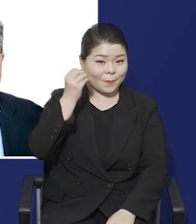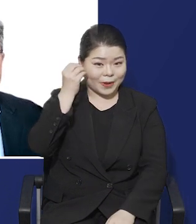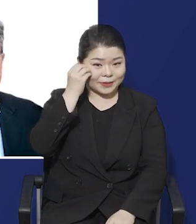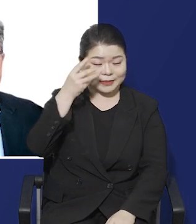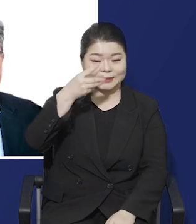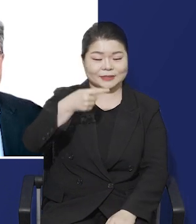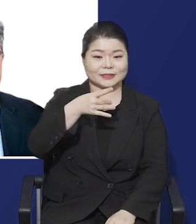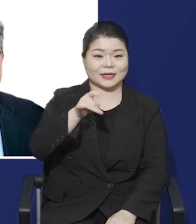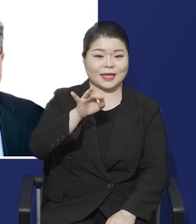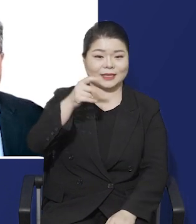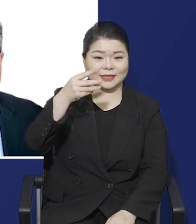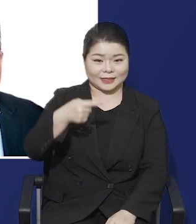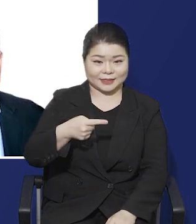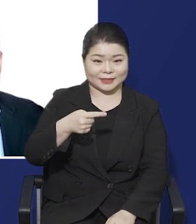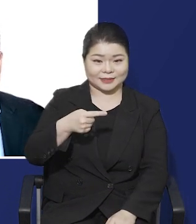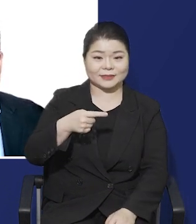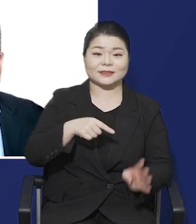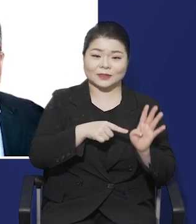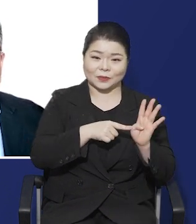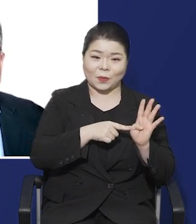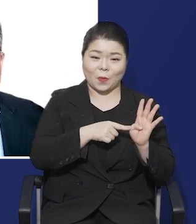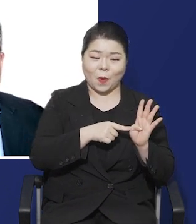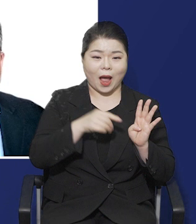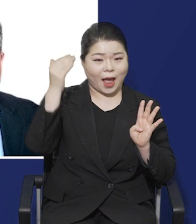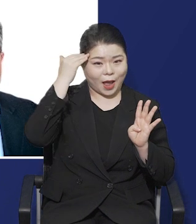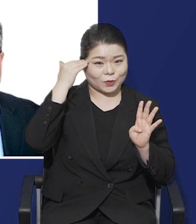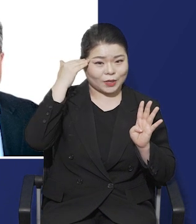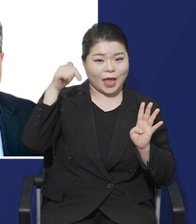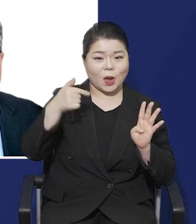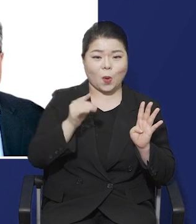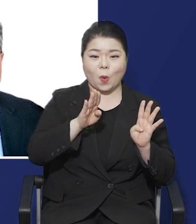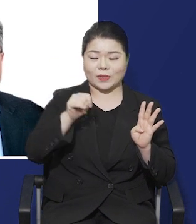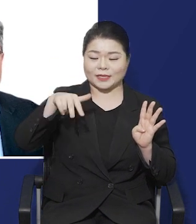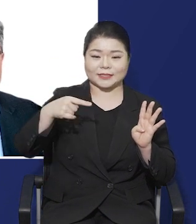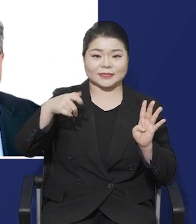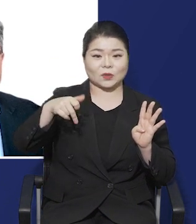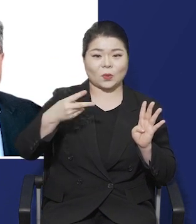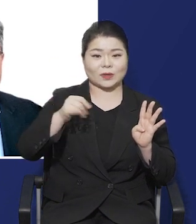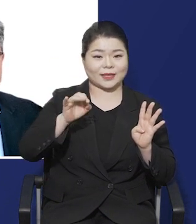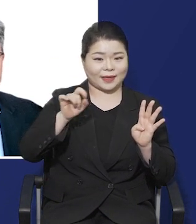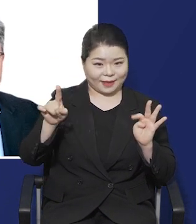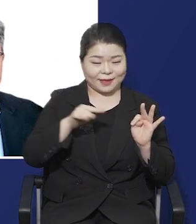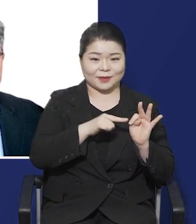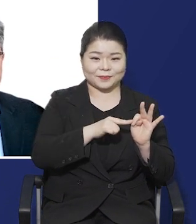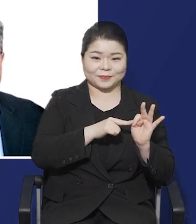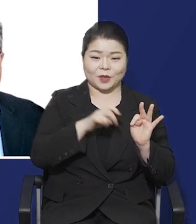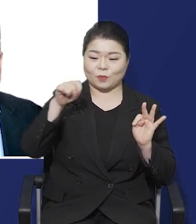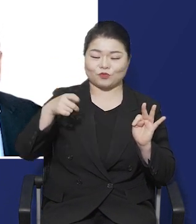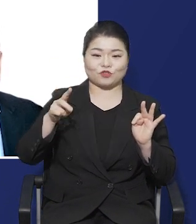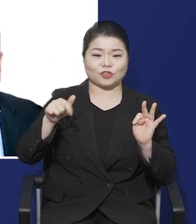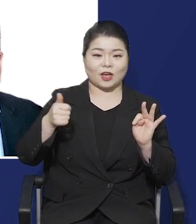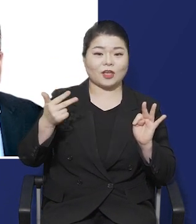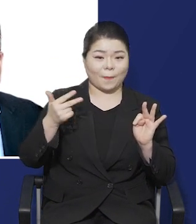트레이드 아틀라스와 국내 사이트인 중소기업진흥공단에서 운영하고 있는 고비즈 코리아